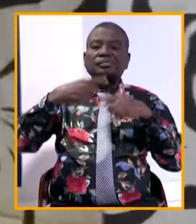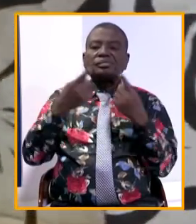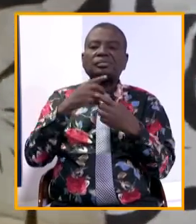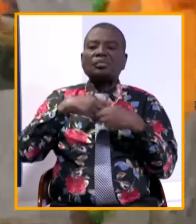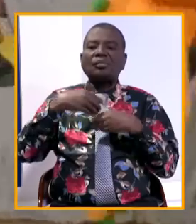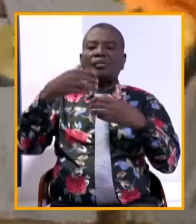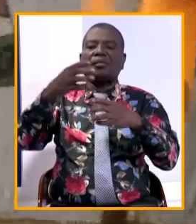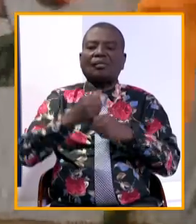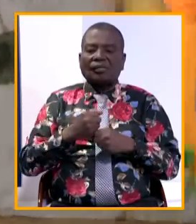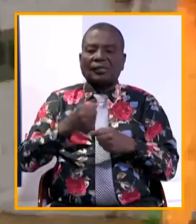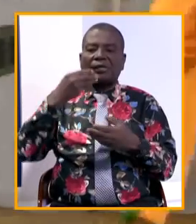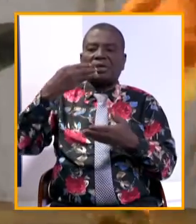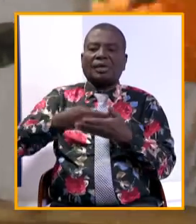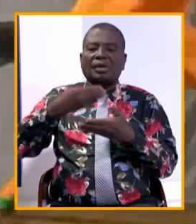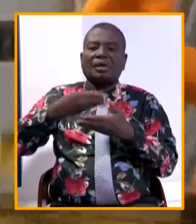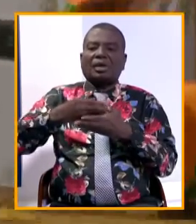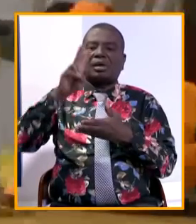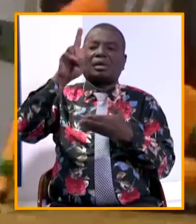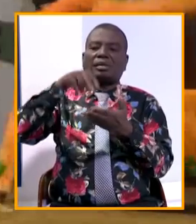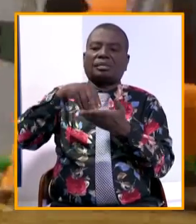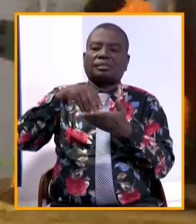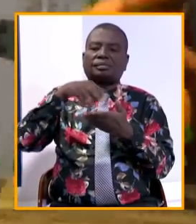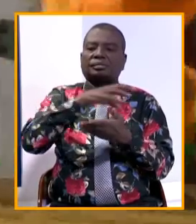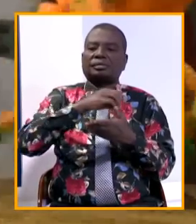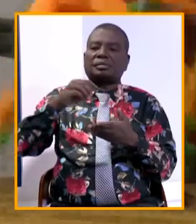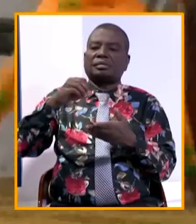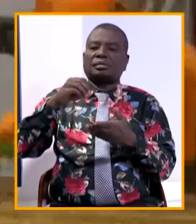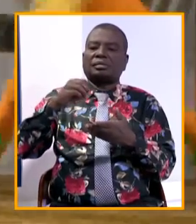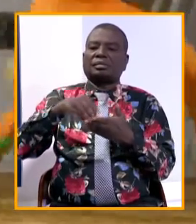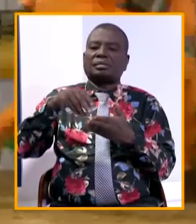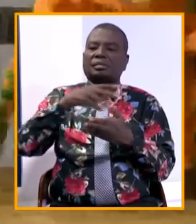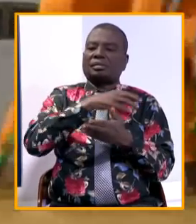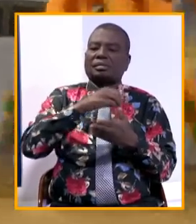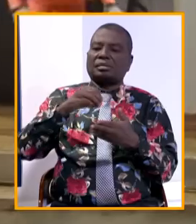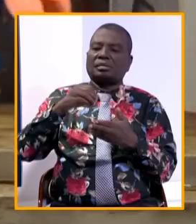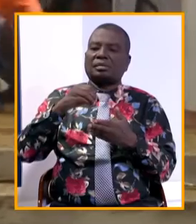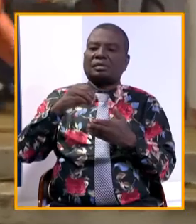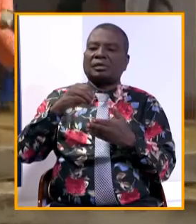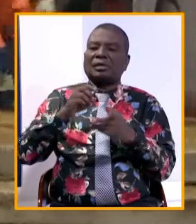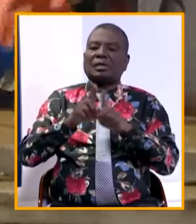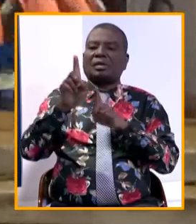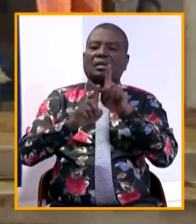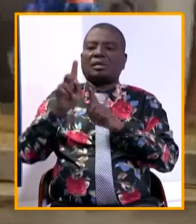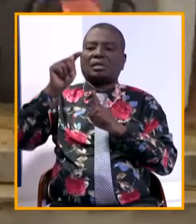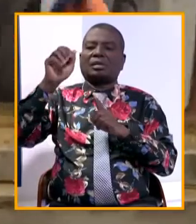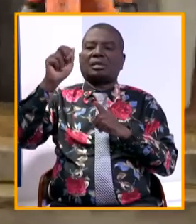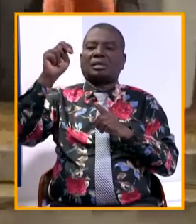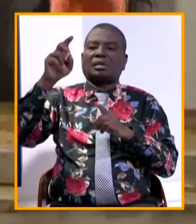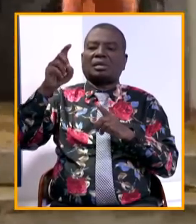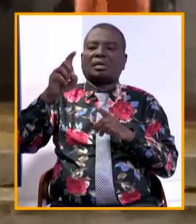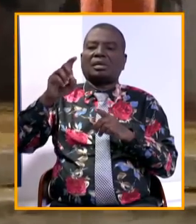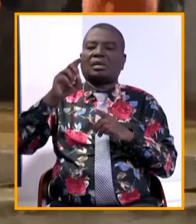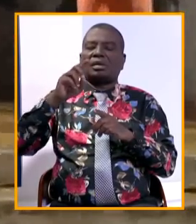une enveloppe de 2 millions de francs CFA. Les As de Tanda Sako, classés deuxième, ont reçu la somme de 700 000 francs